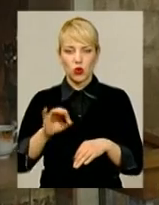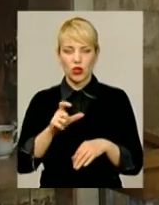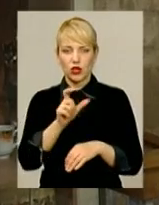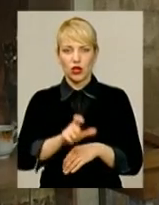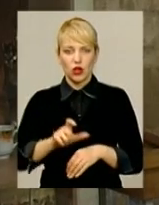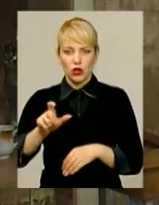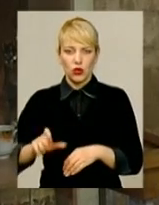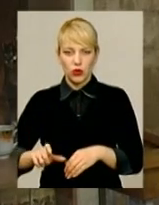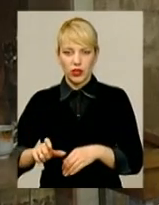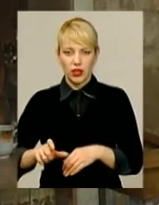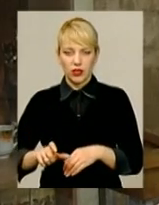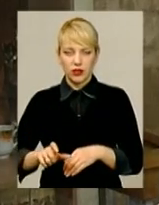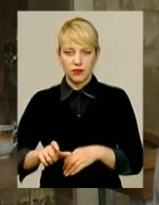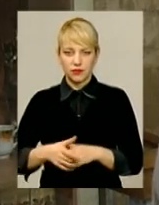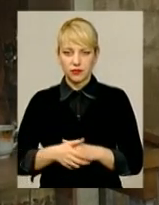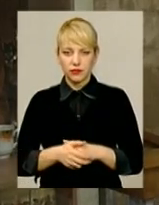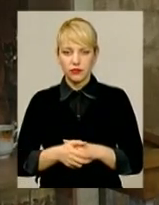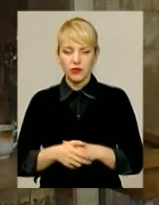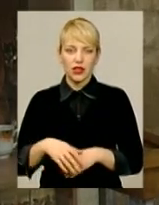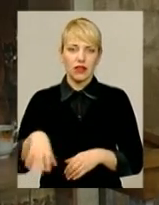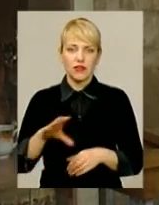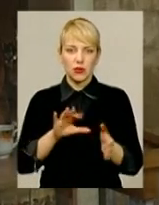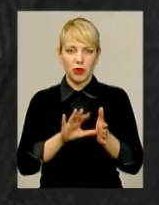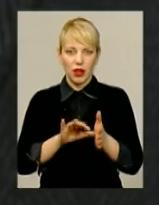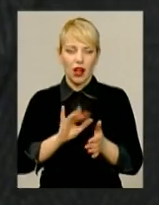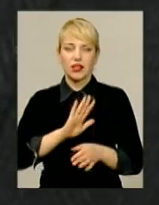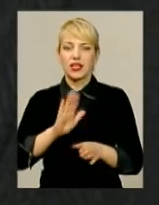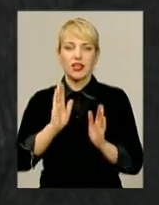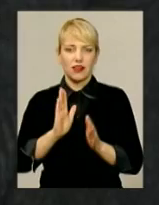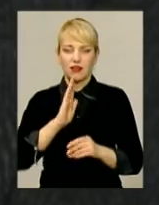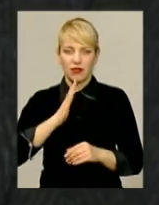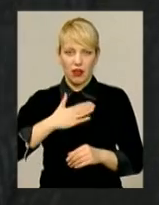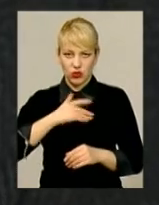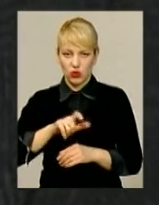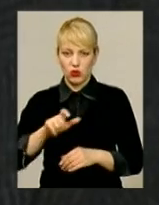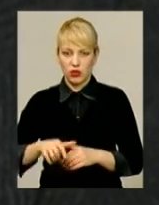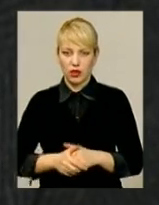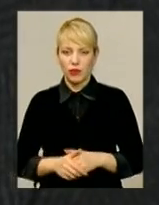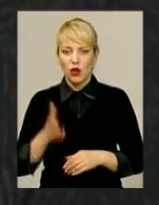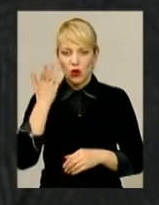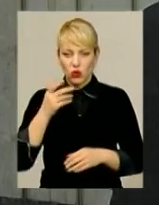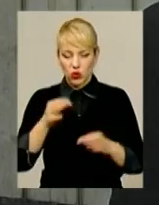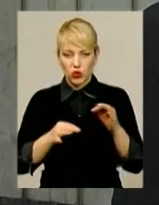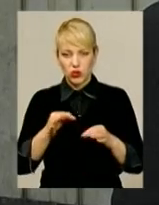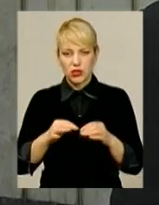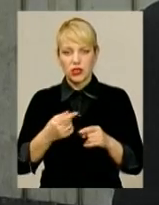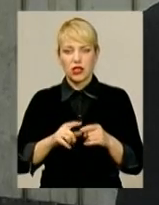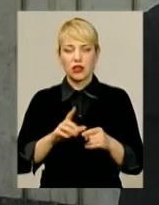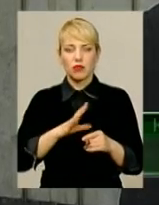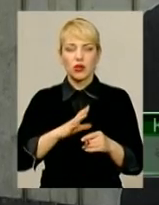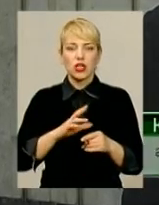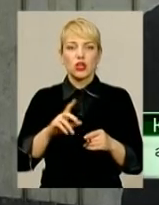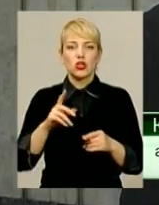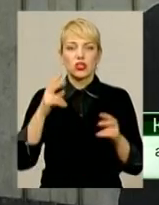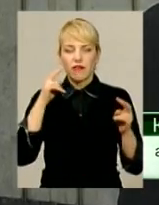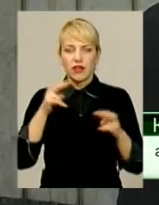евакуювали майже всієї бригади і навіть не нашої. Коли суд виносив постанову, він посилався на те, що свідки, ті